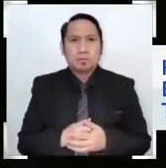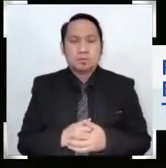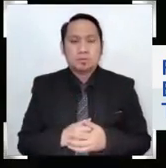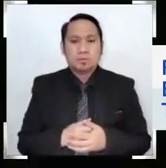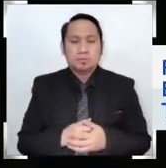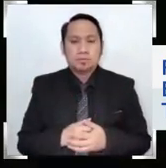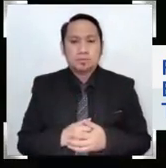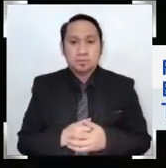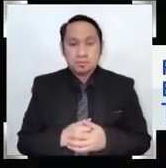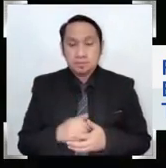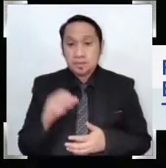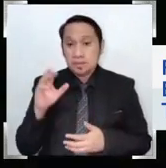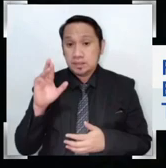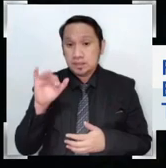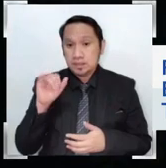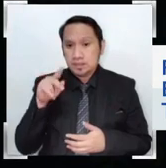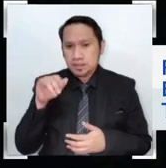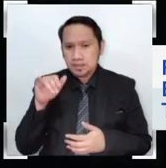Crispin!